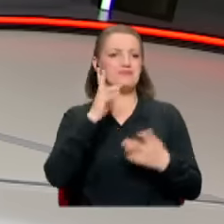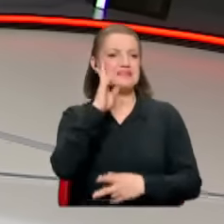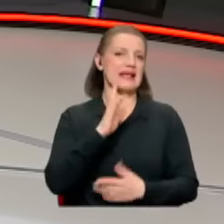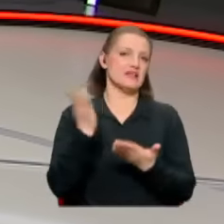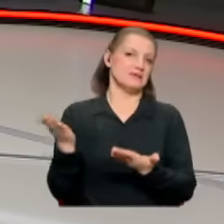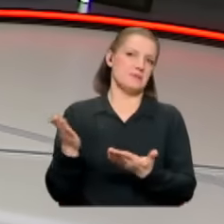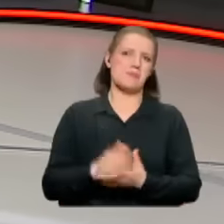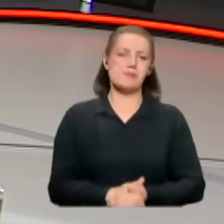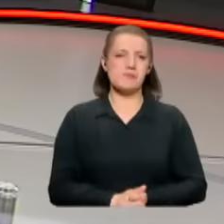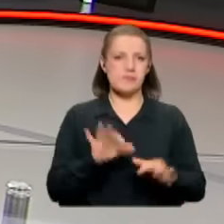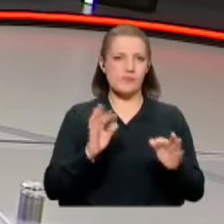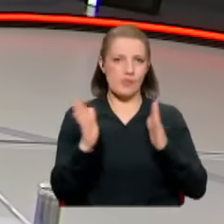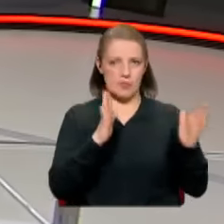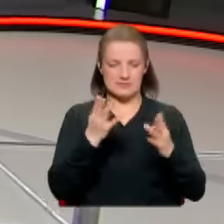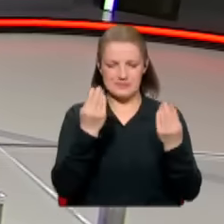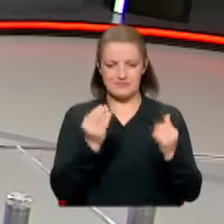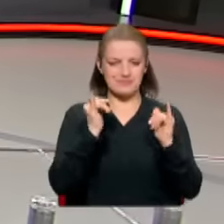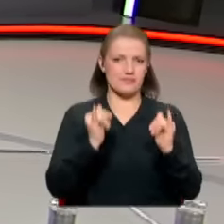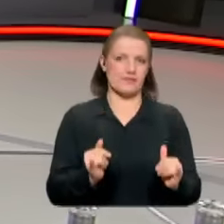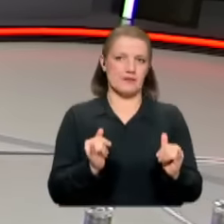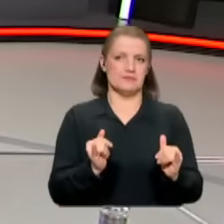zenginlik. Bu arada tabii iyi kötü.